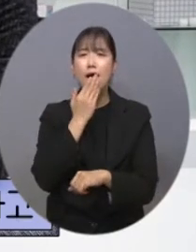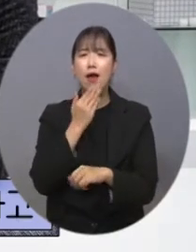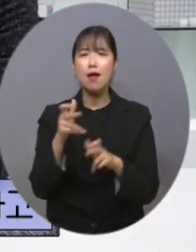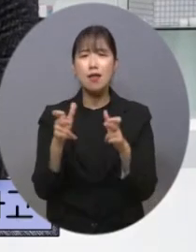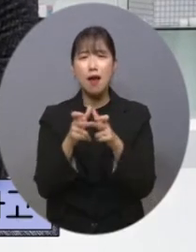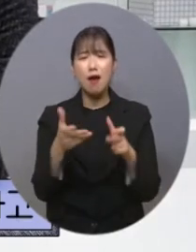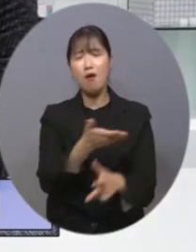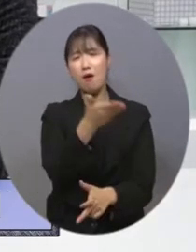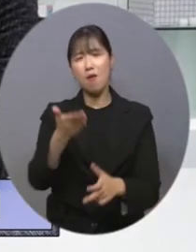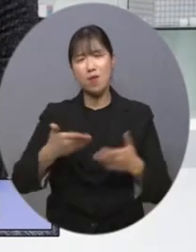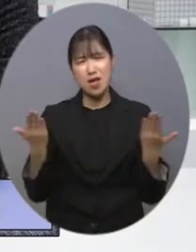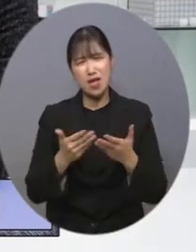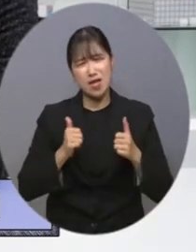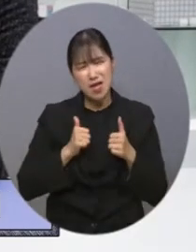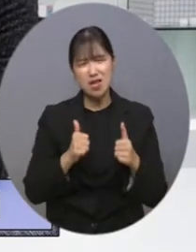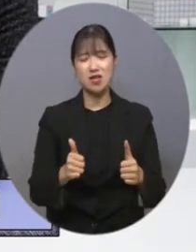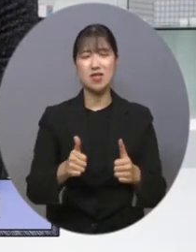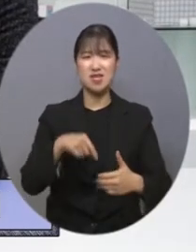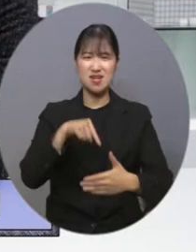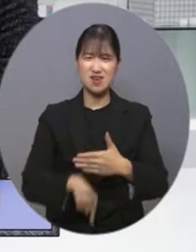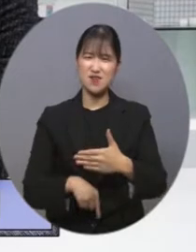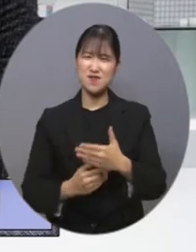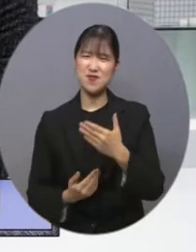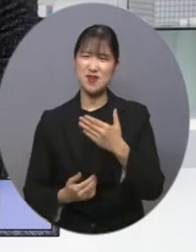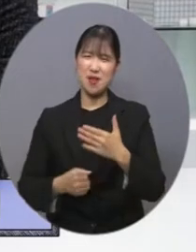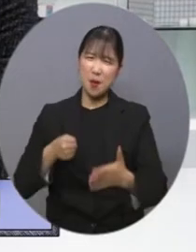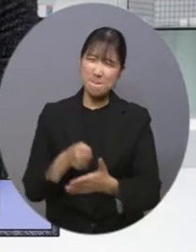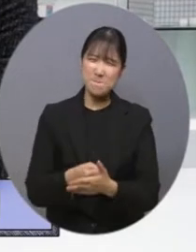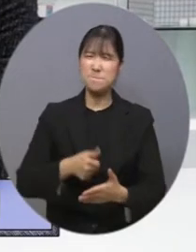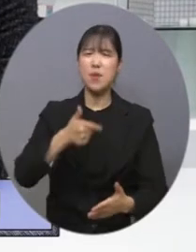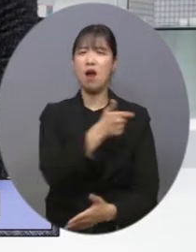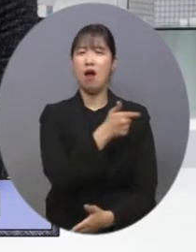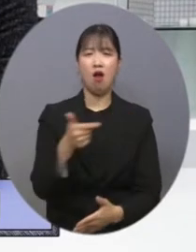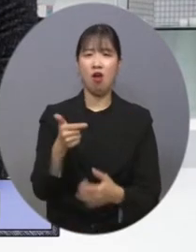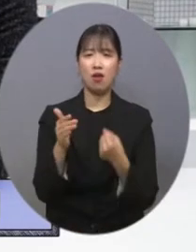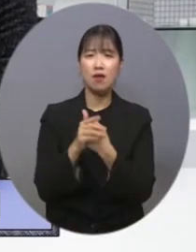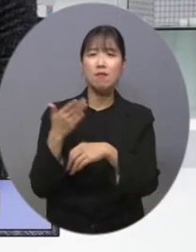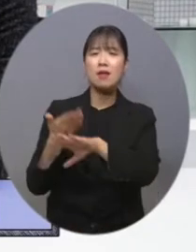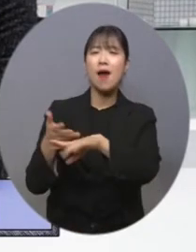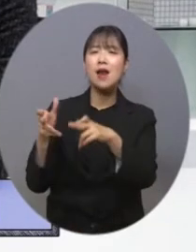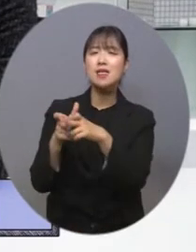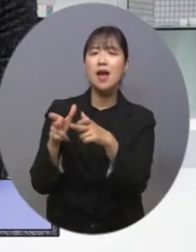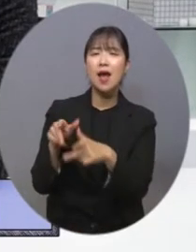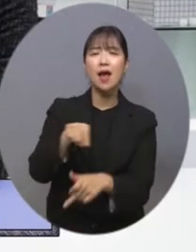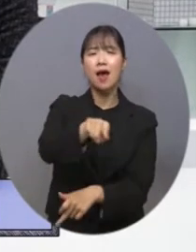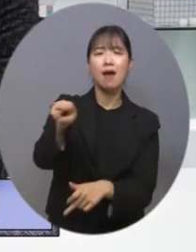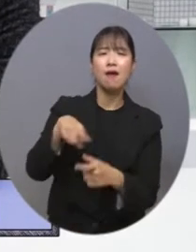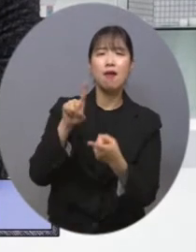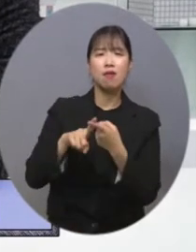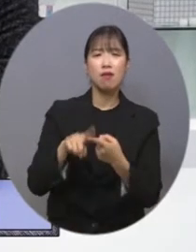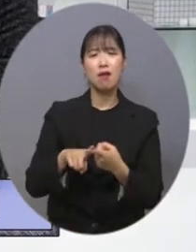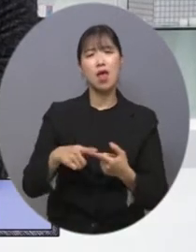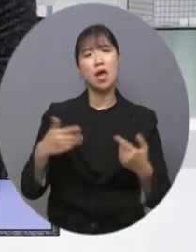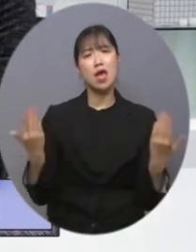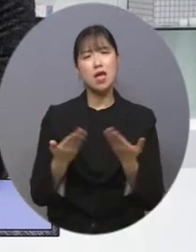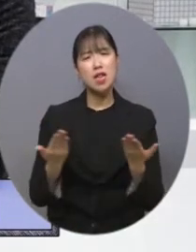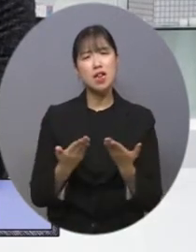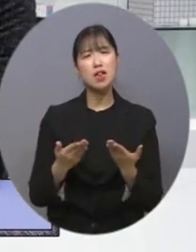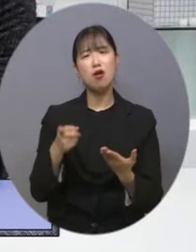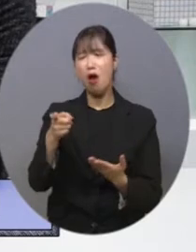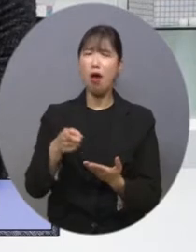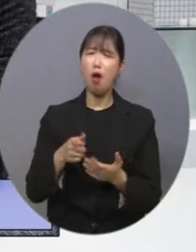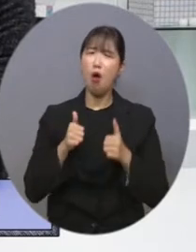굉장히 일을 열심히 하고 그다 의욕이 좀 넘치다 보니까 다른 장애 유형들에 대해서 좀 일을 좀 더 왜